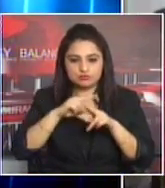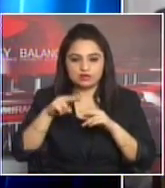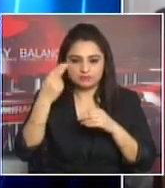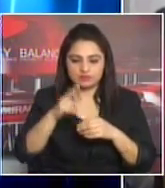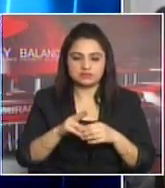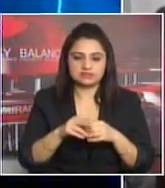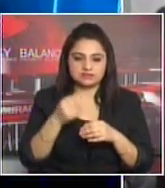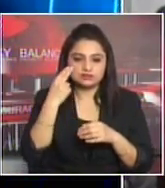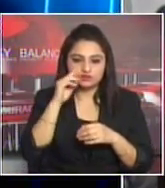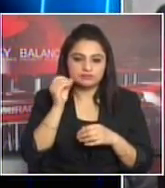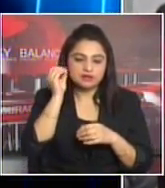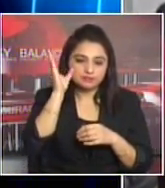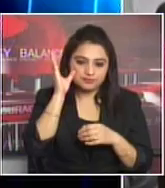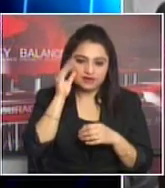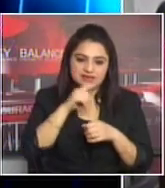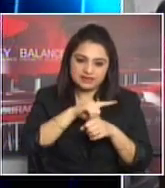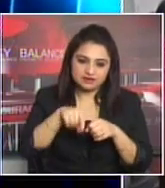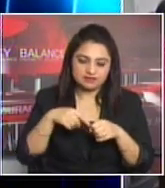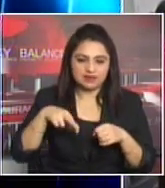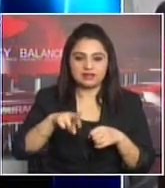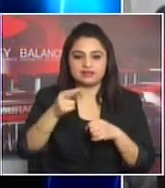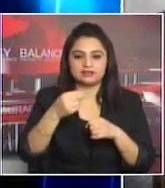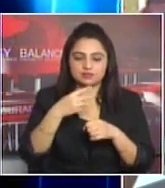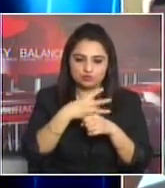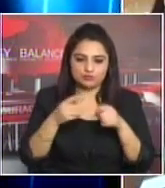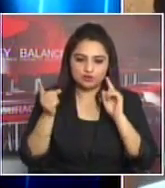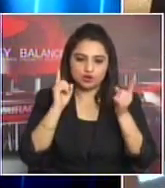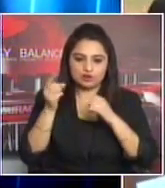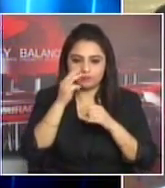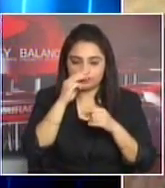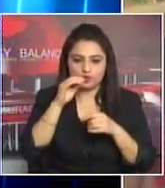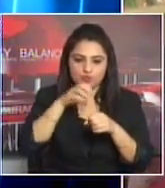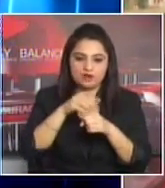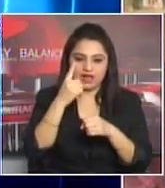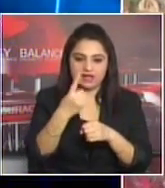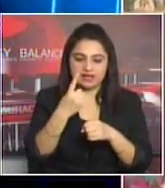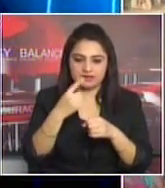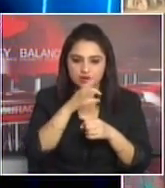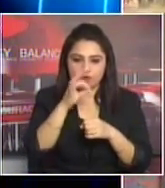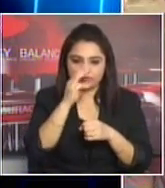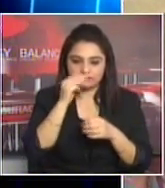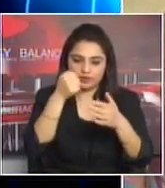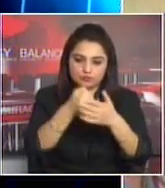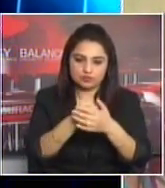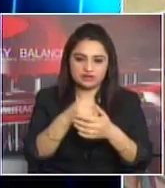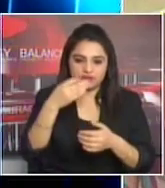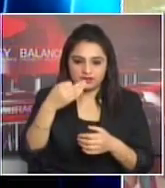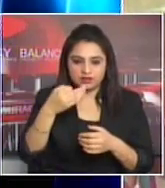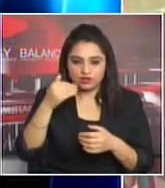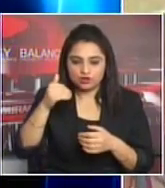हो। शनिबार बिहान 1 घन्टा हिँडेर उपमहानगरपालिकाको वडा नम्बर 1 को कार्यालयमा आइपुगेकी